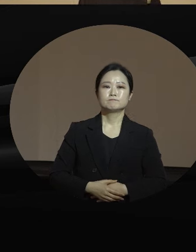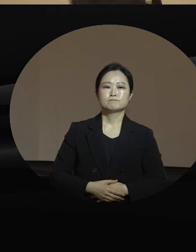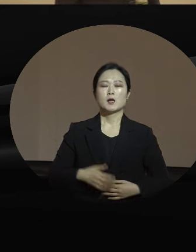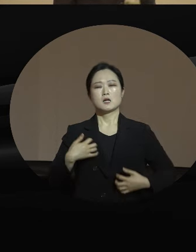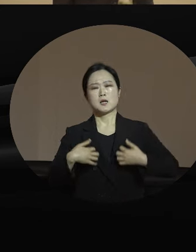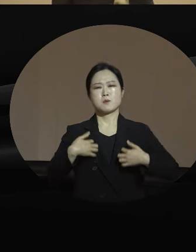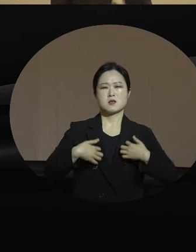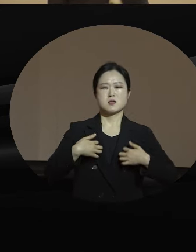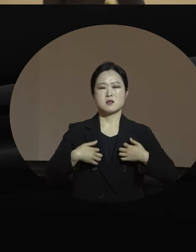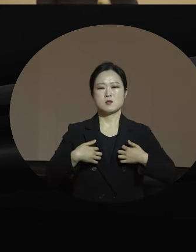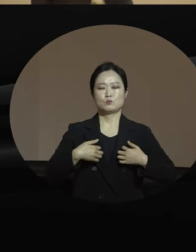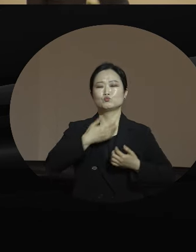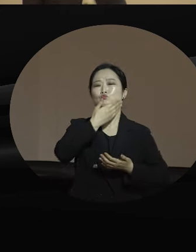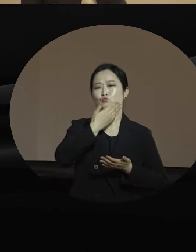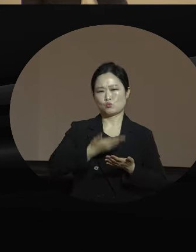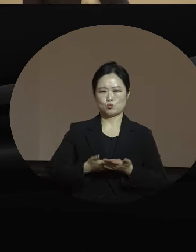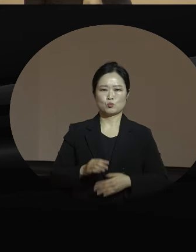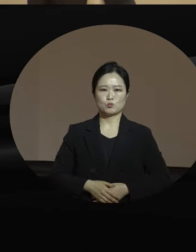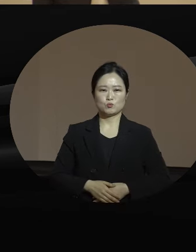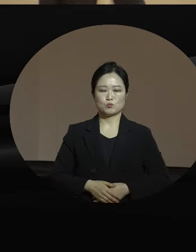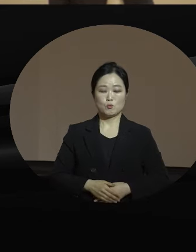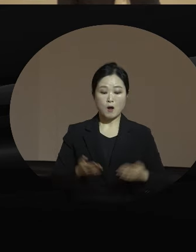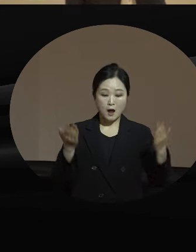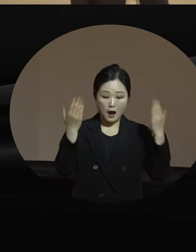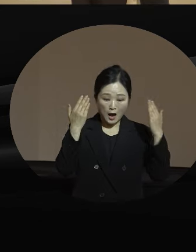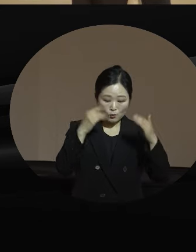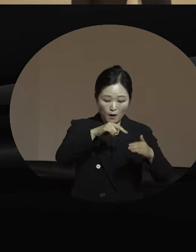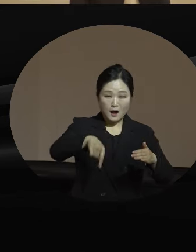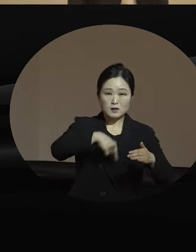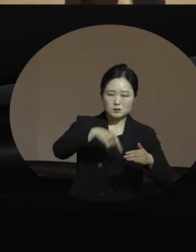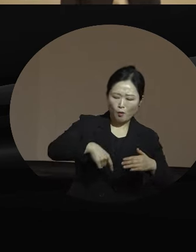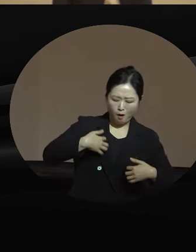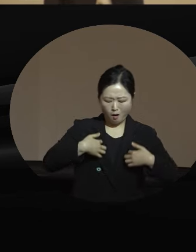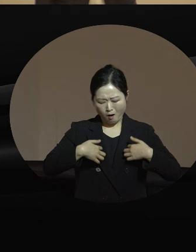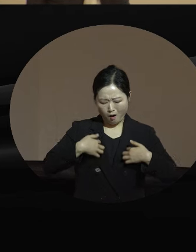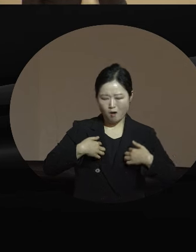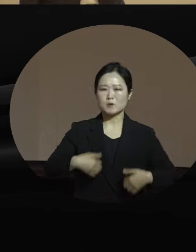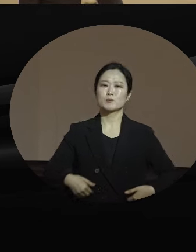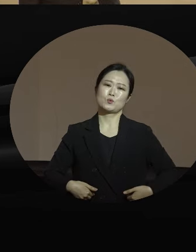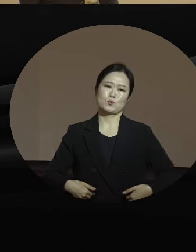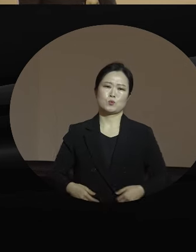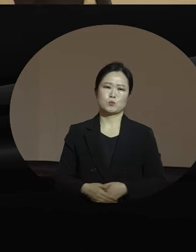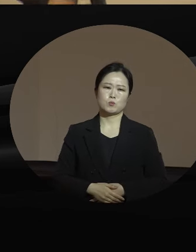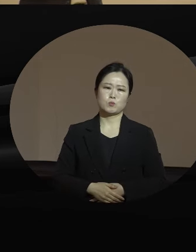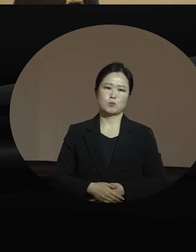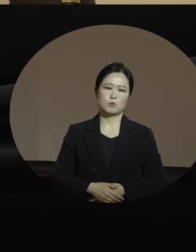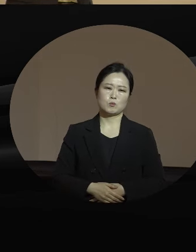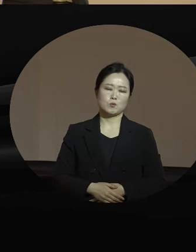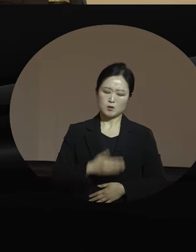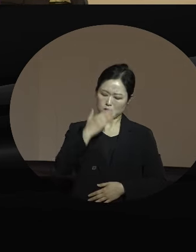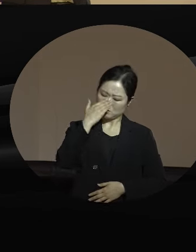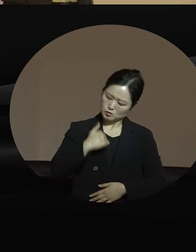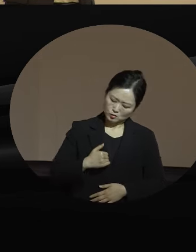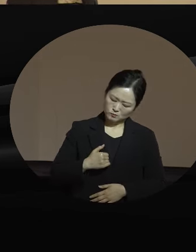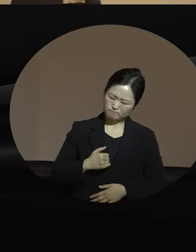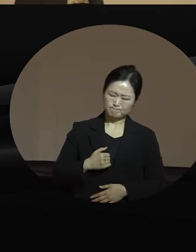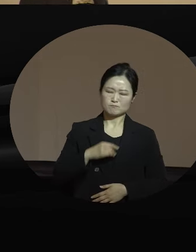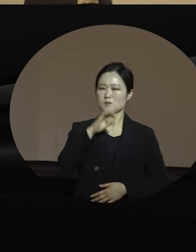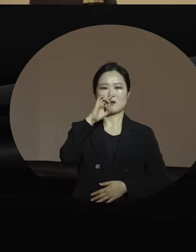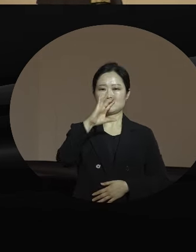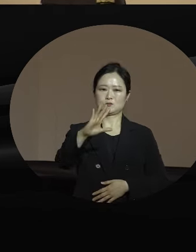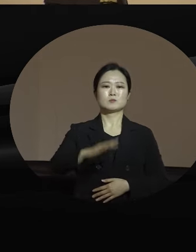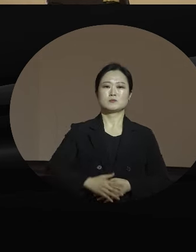재밌어야 된다는 거예요. 학교는 무조건 재밌어야 돼요. 재미없는데 억지로 참고 하는 시기는 이제는 끝났어요. 근데 어떻게 재밌게 만드냐는 뭐